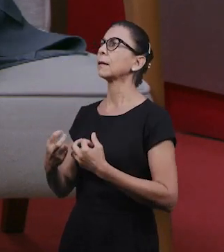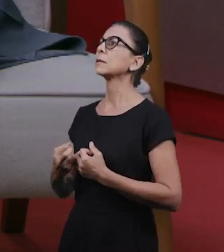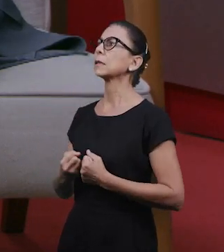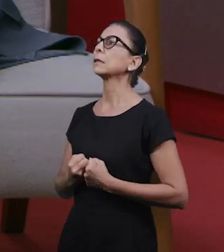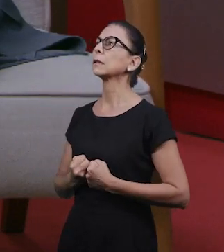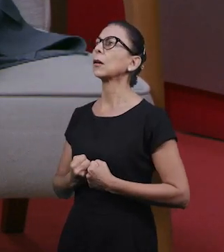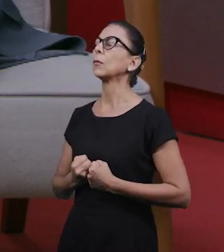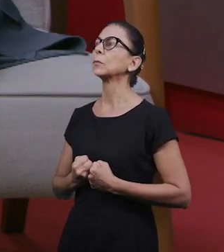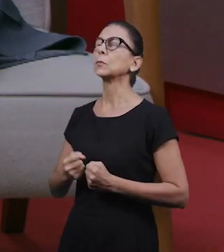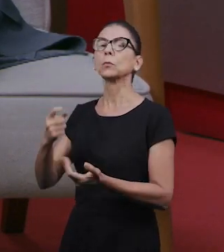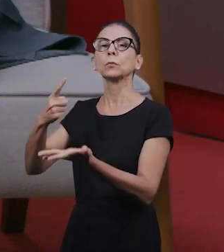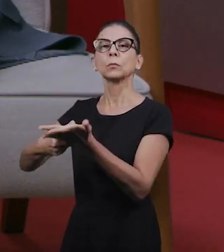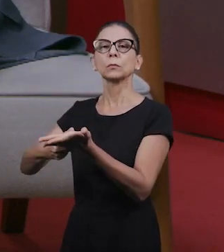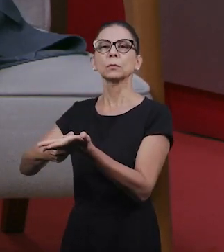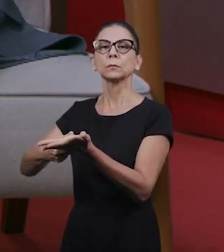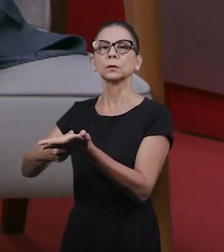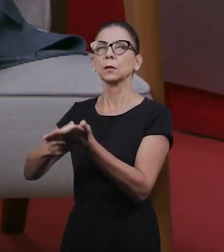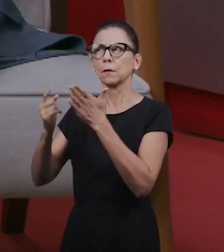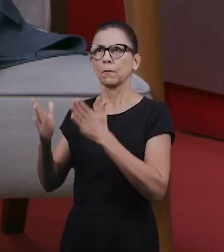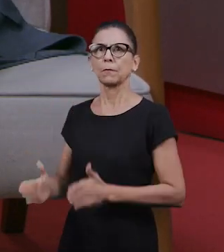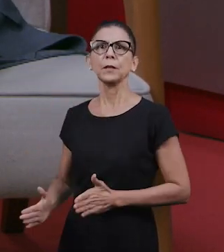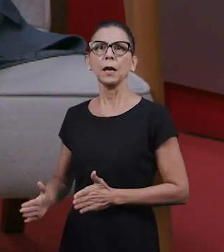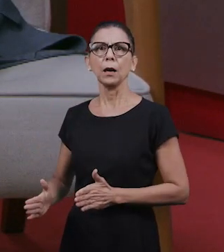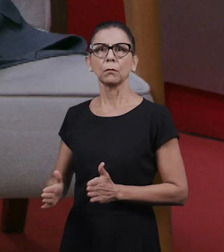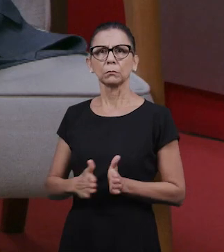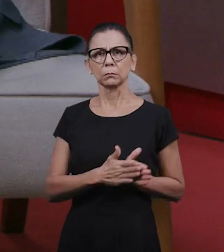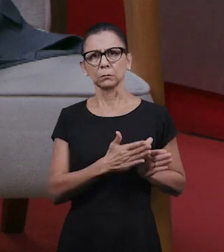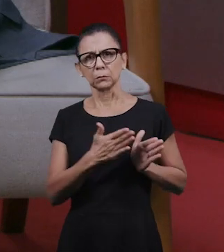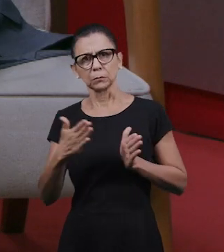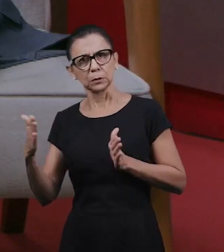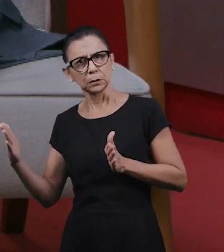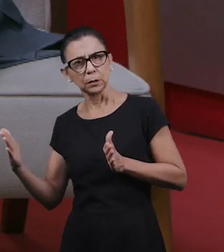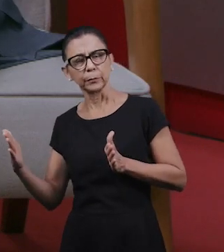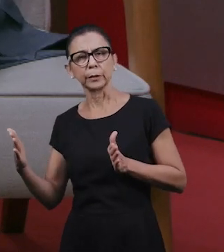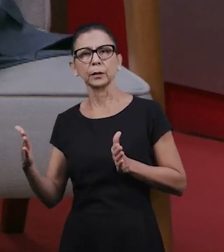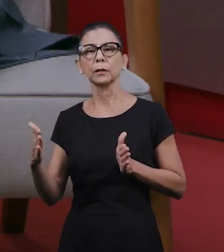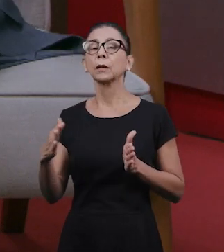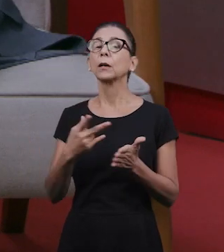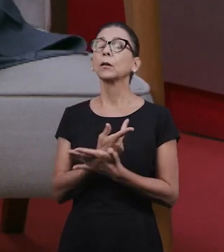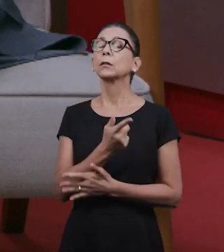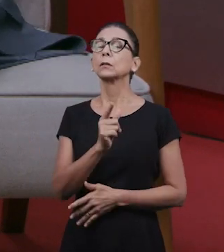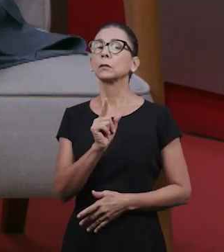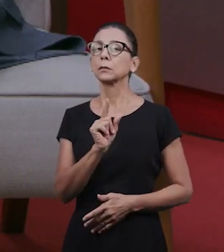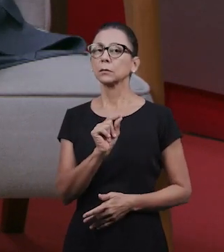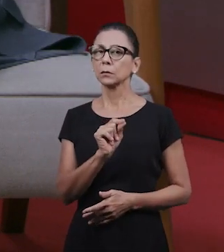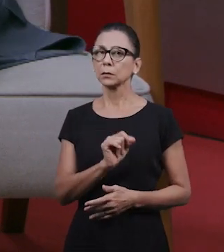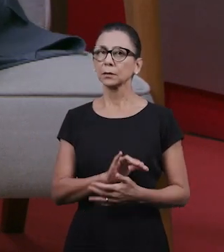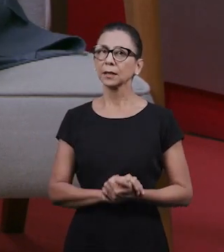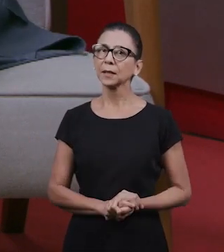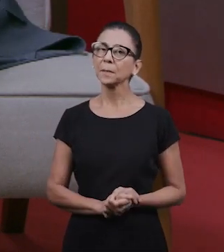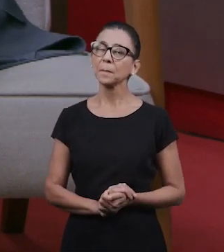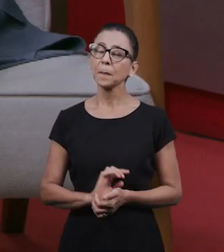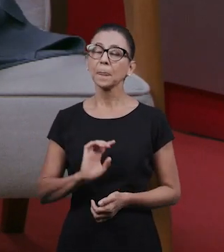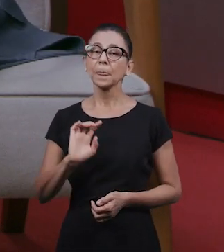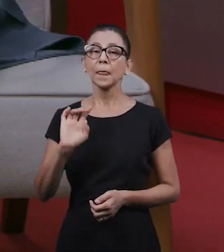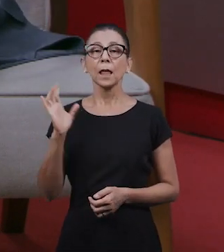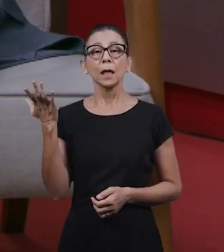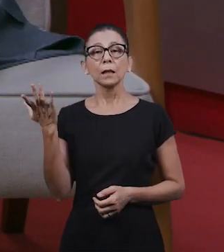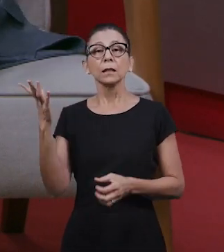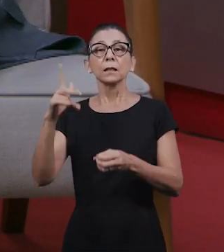acceptons l'appel. Nous devons être fidèles dans cet appel à tout moment. À tout moment, parce que là, il y a une bénédiction. Quand le Seigneur